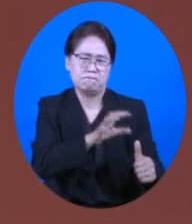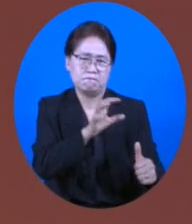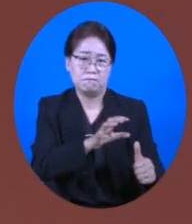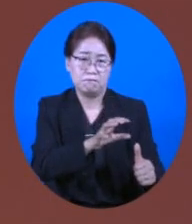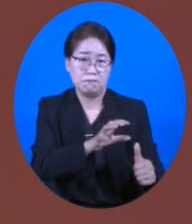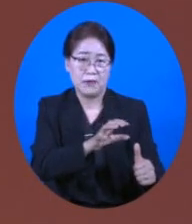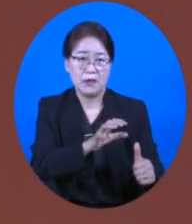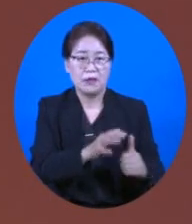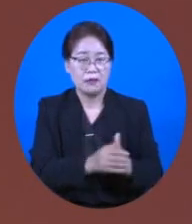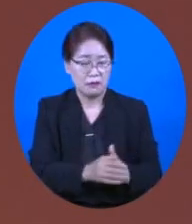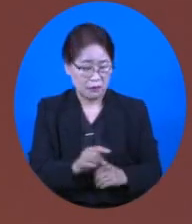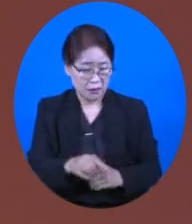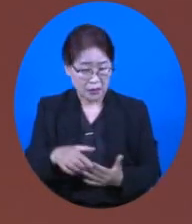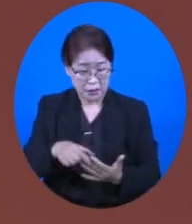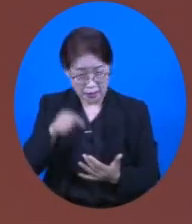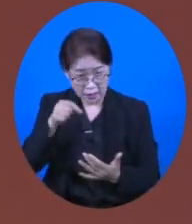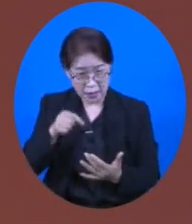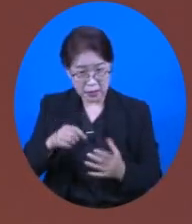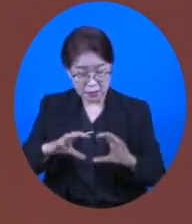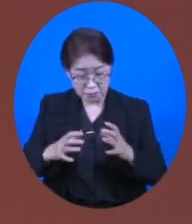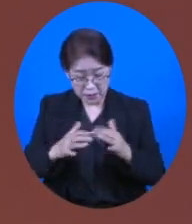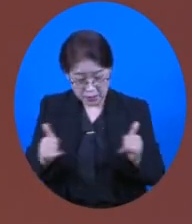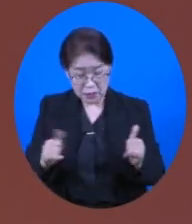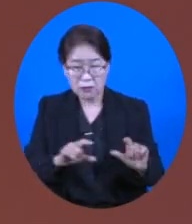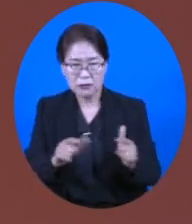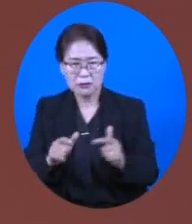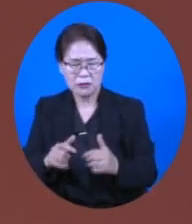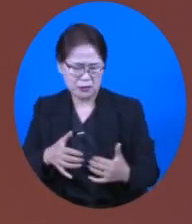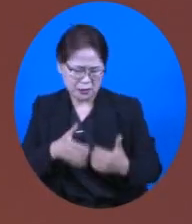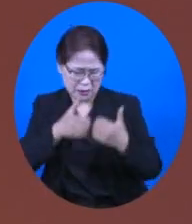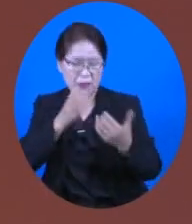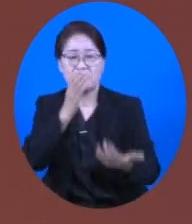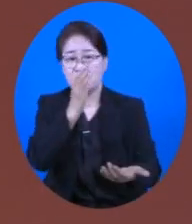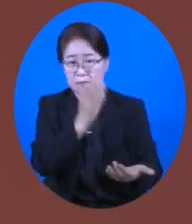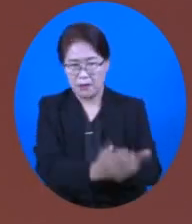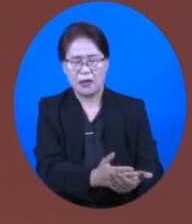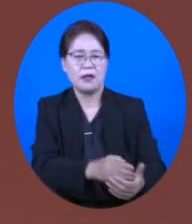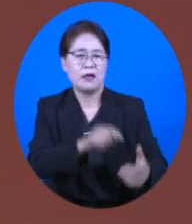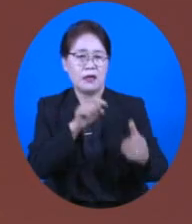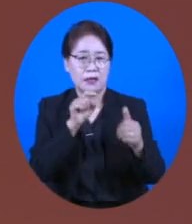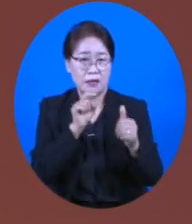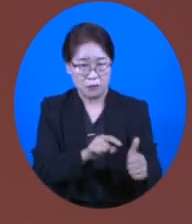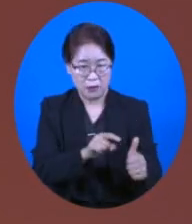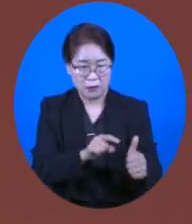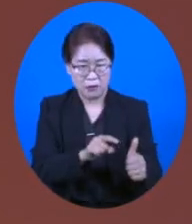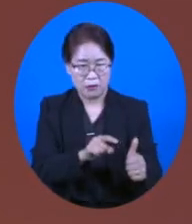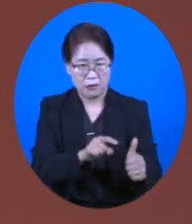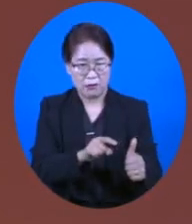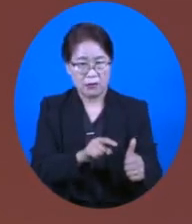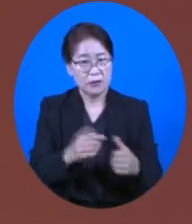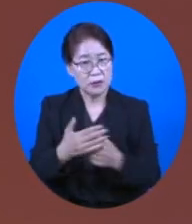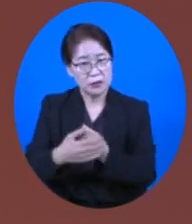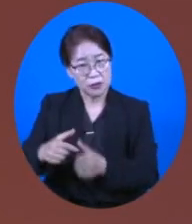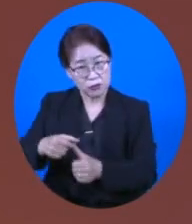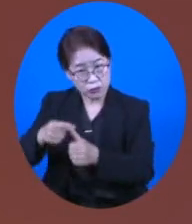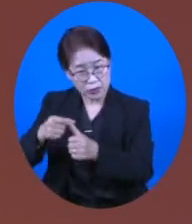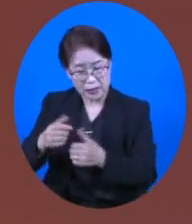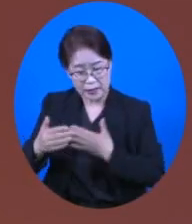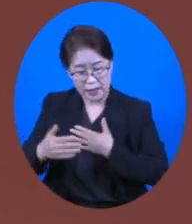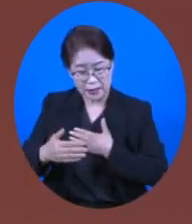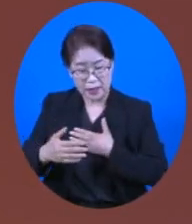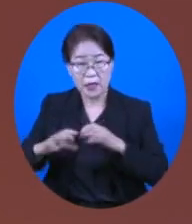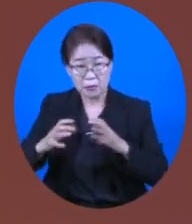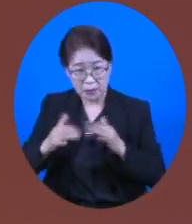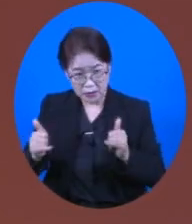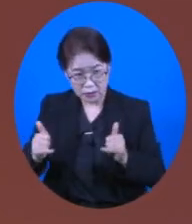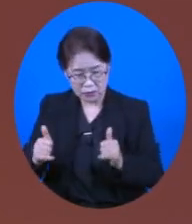너는 내가 택한 나의 백성을 대적하지 말라는 거예요. 내가 은혜로 구원한 나의 백성을